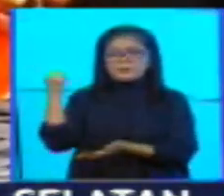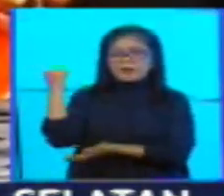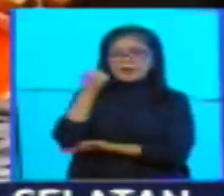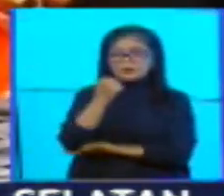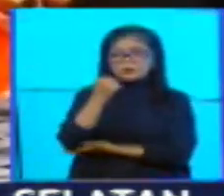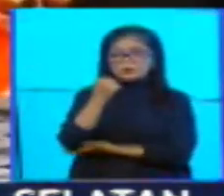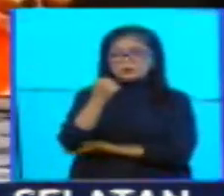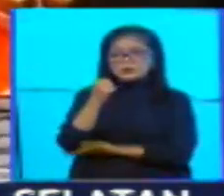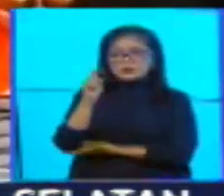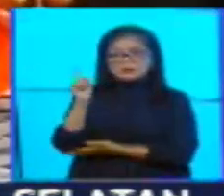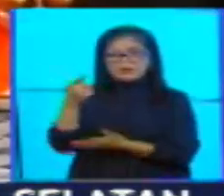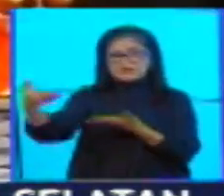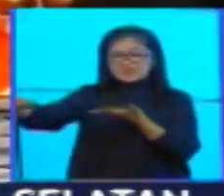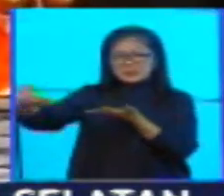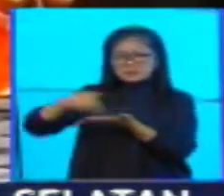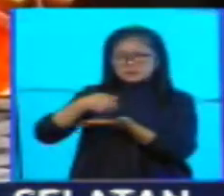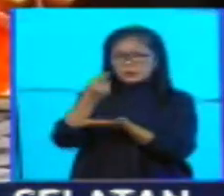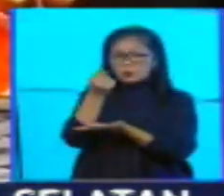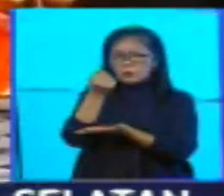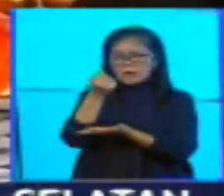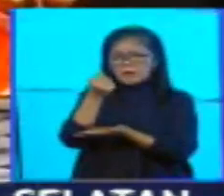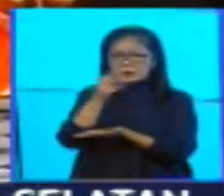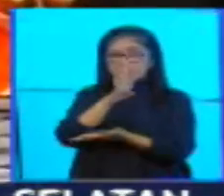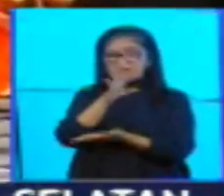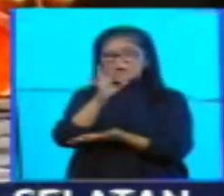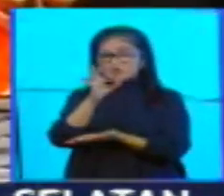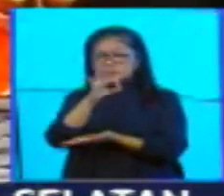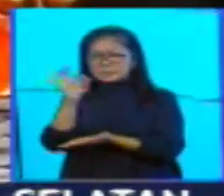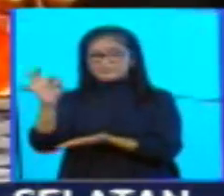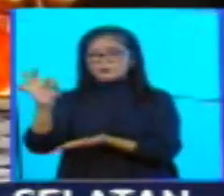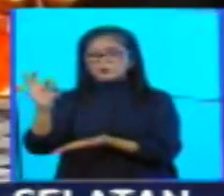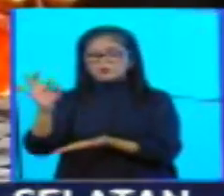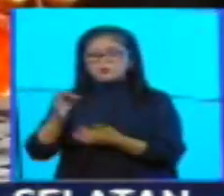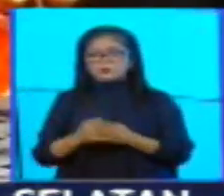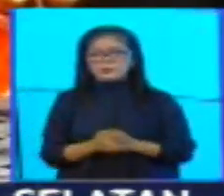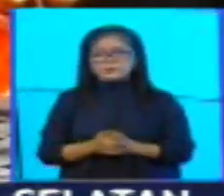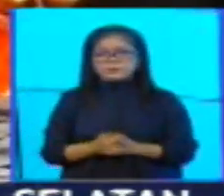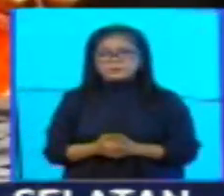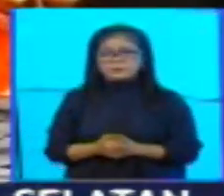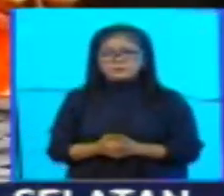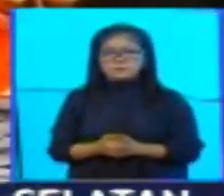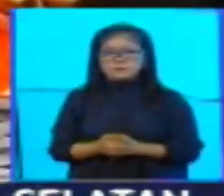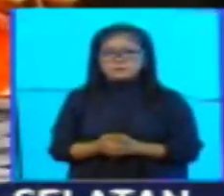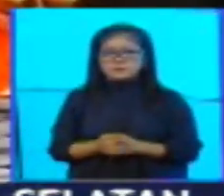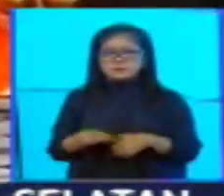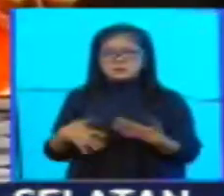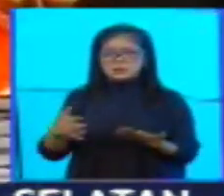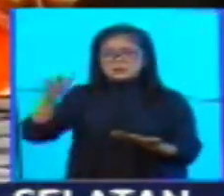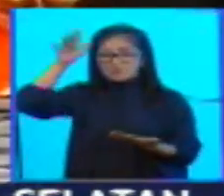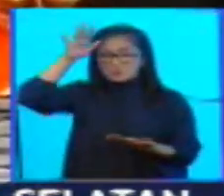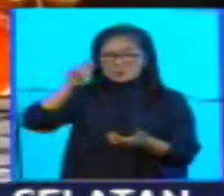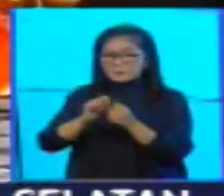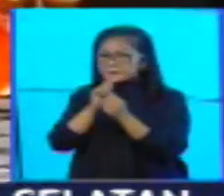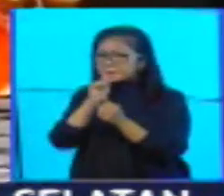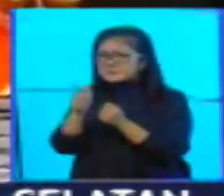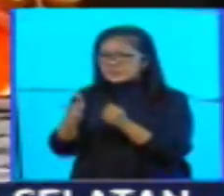segera ditransfer sebesar Rp400.000, maka permintaan pelanggan untuk memperoleh kartu